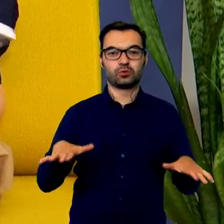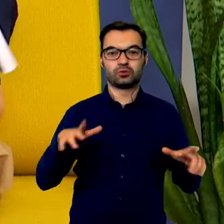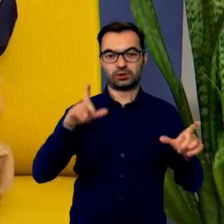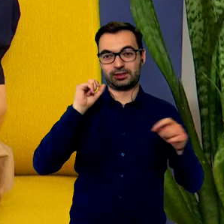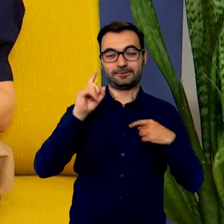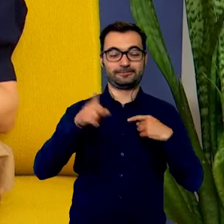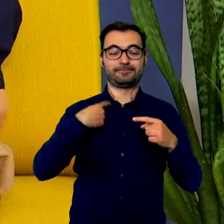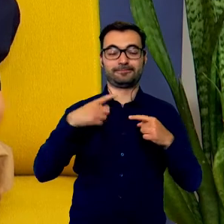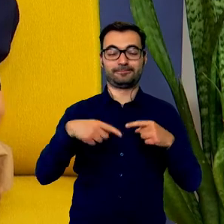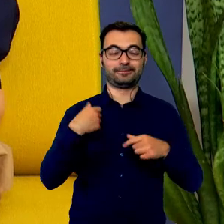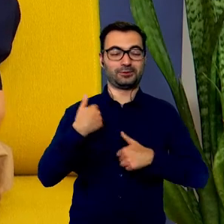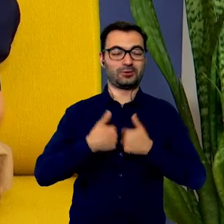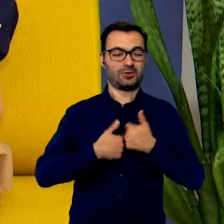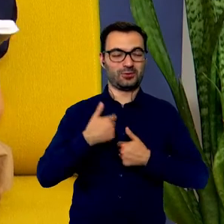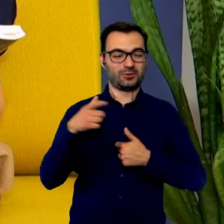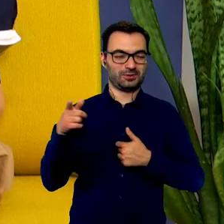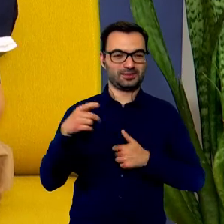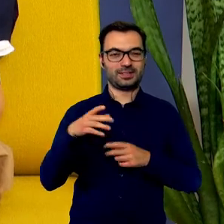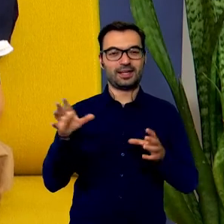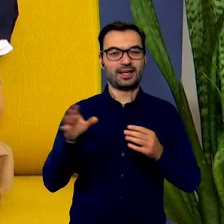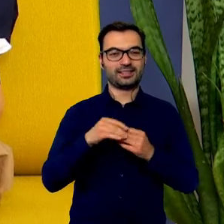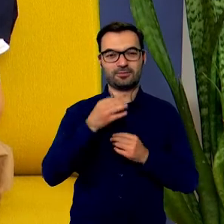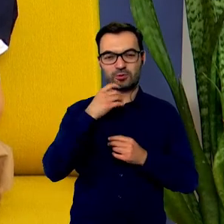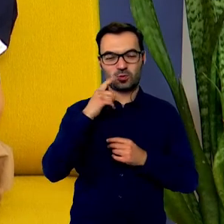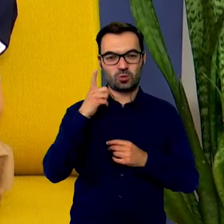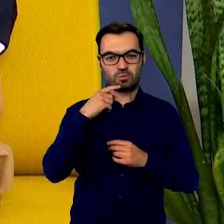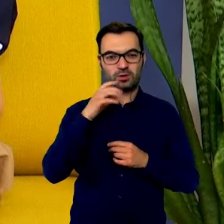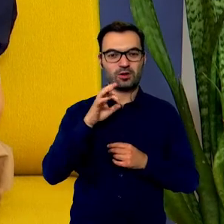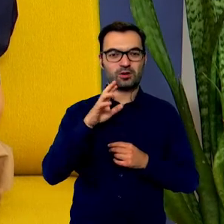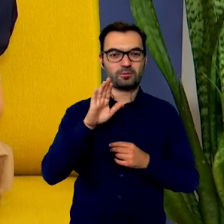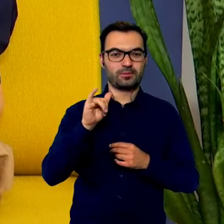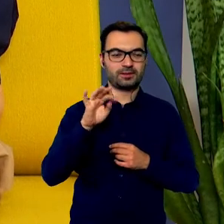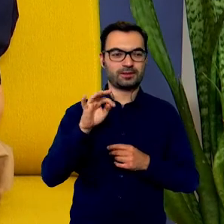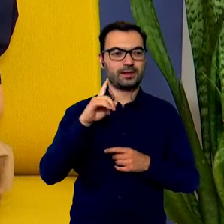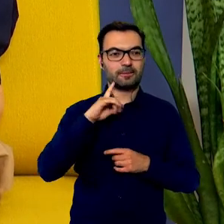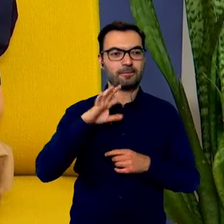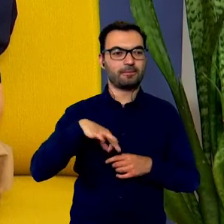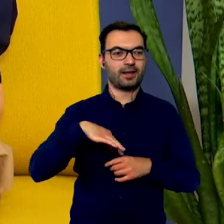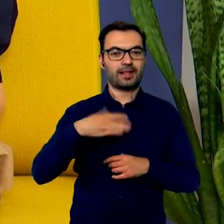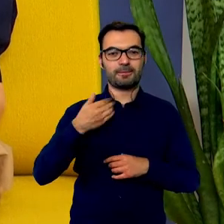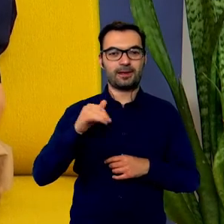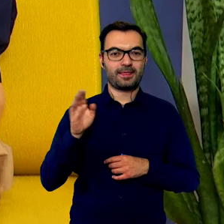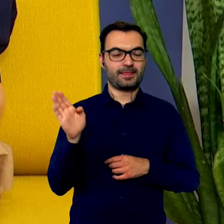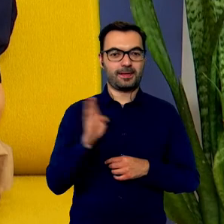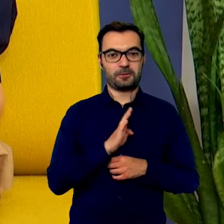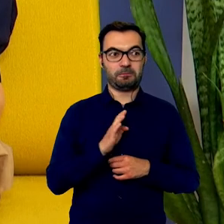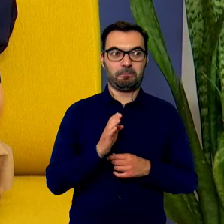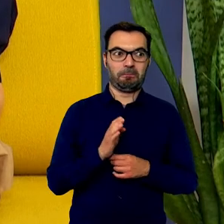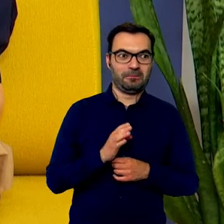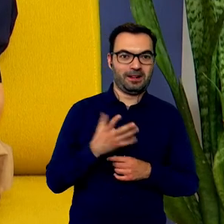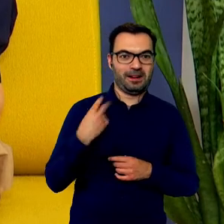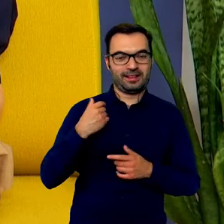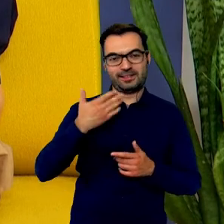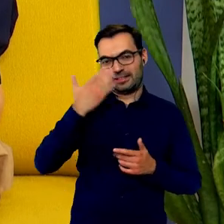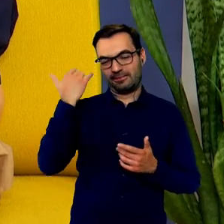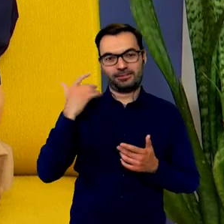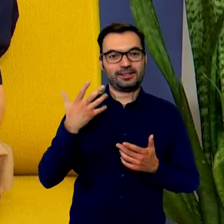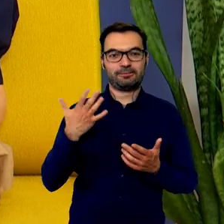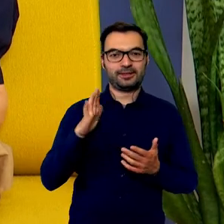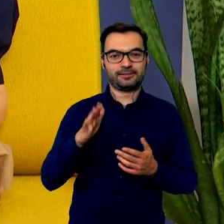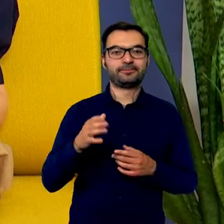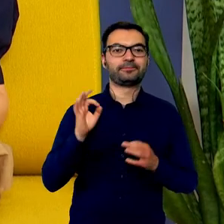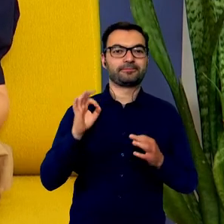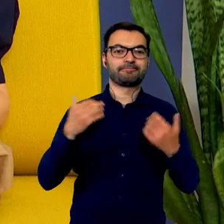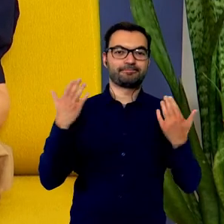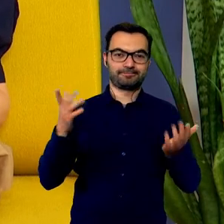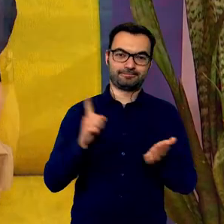który prowadzimy wspólnie z Orbit i Mateusz, pan Mateusz, bo w sumie nie wiem ile autor ma lat, pan Mateusz